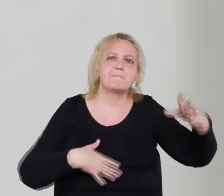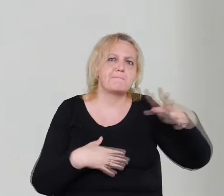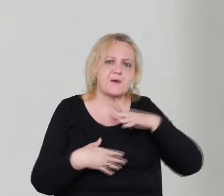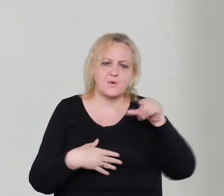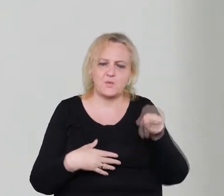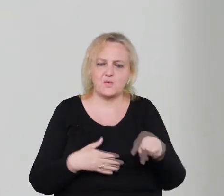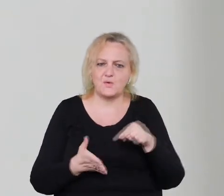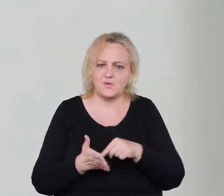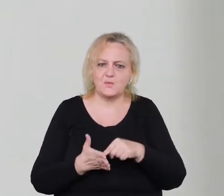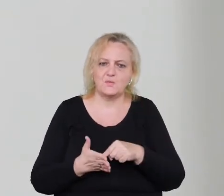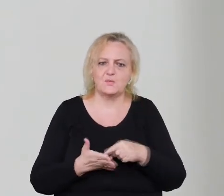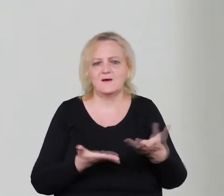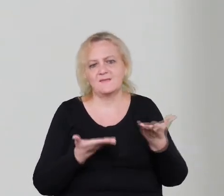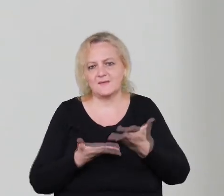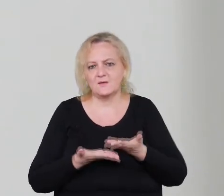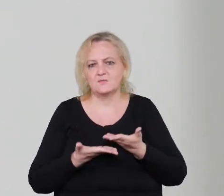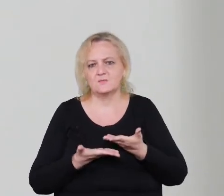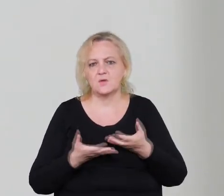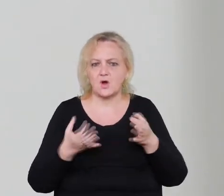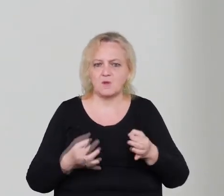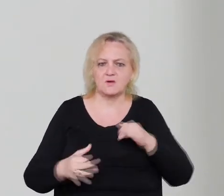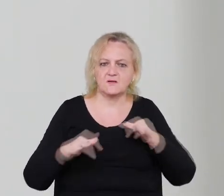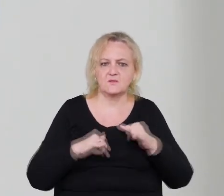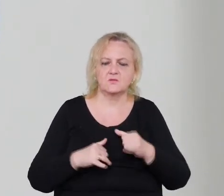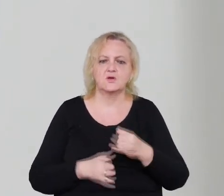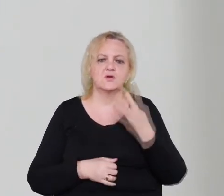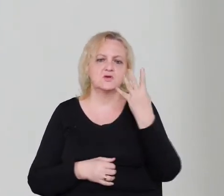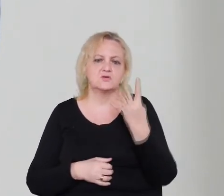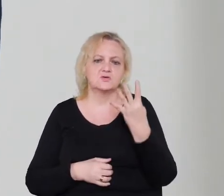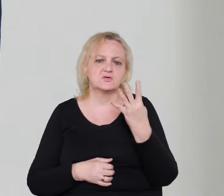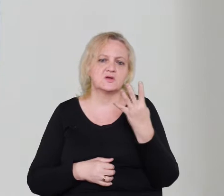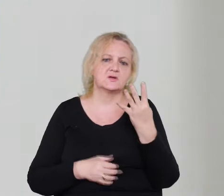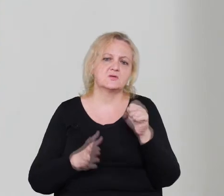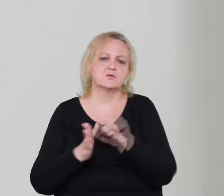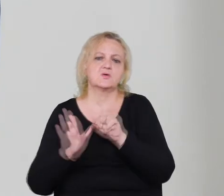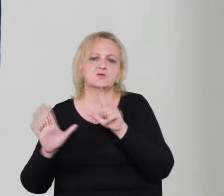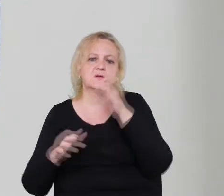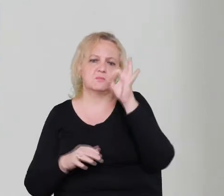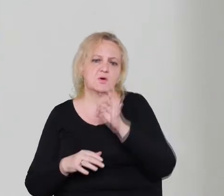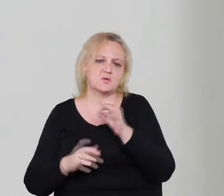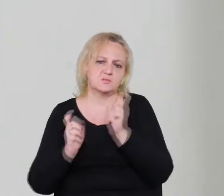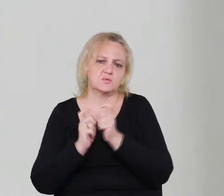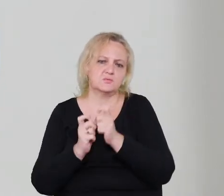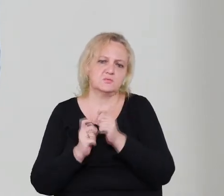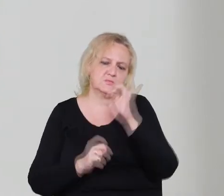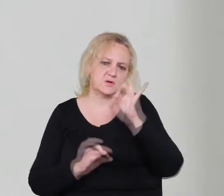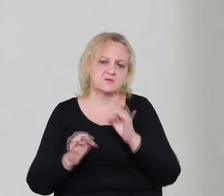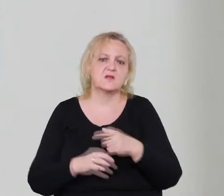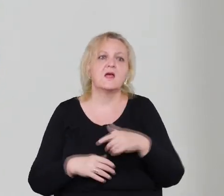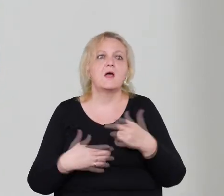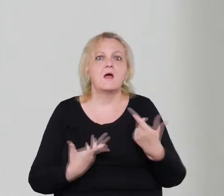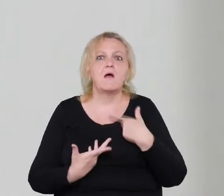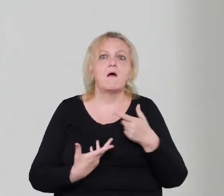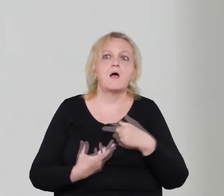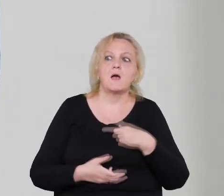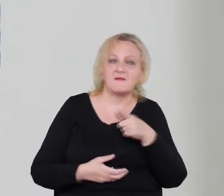bo dał obecnej władzy 4-7 punktów procentowych głosów bardzo łatwo jest niestety straszyć kimś